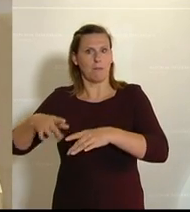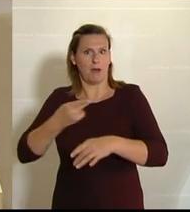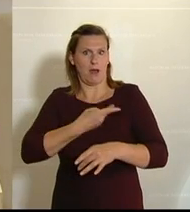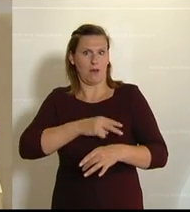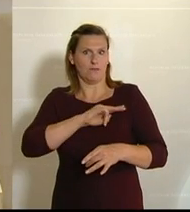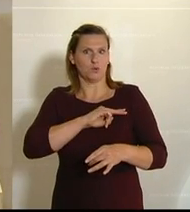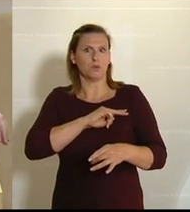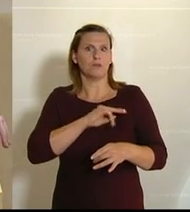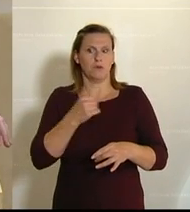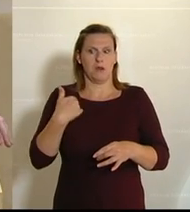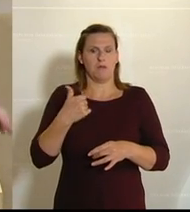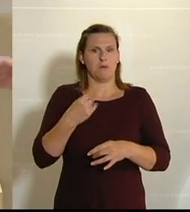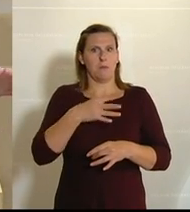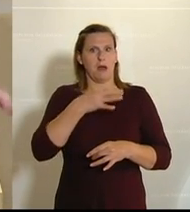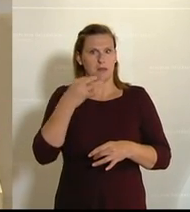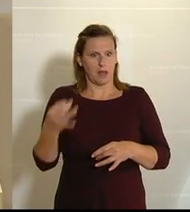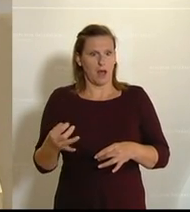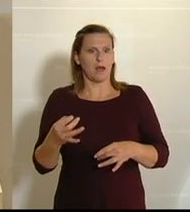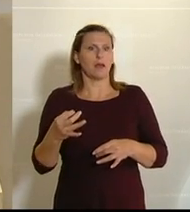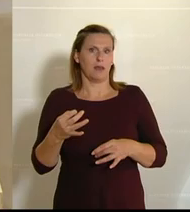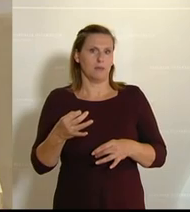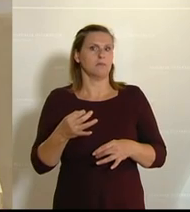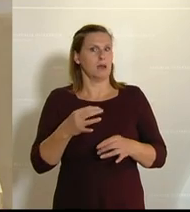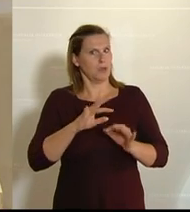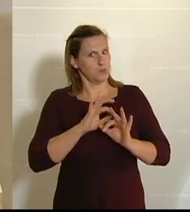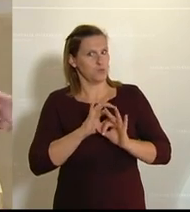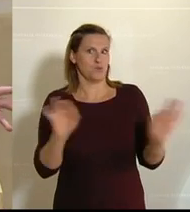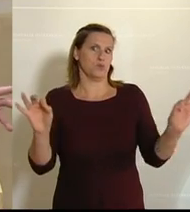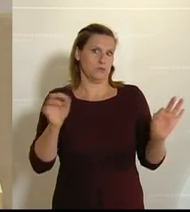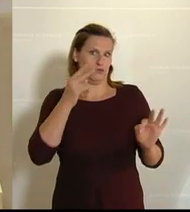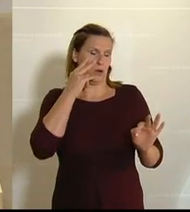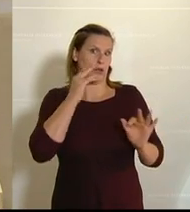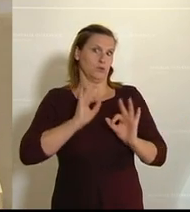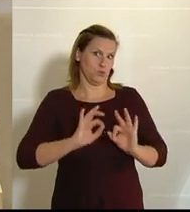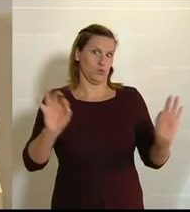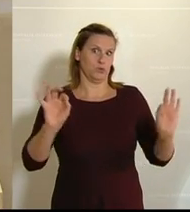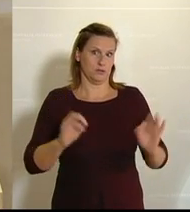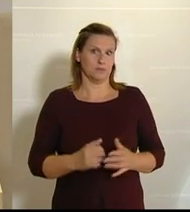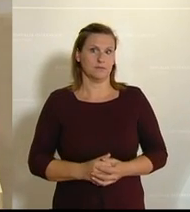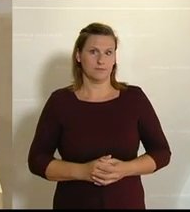Bilanz für die ersten Tage, die sich wirklich sehr sehen lassen kann.